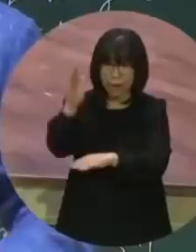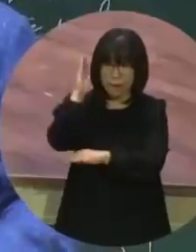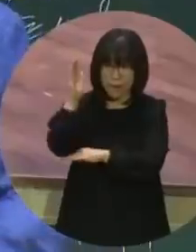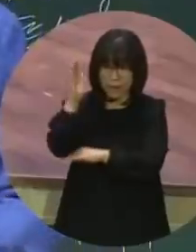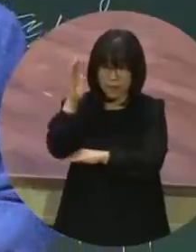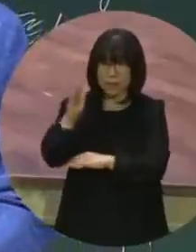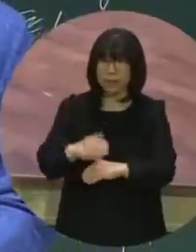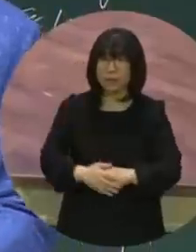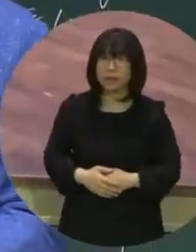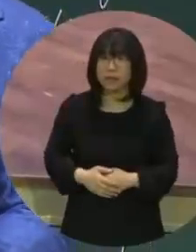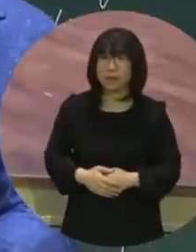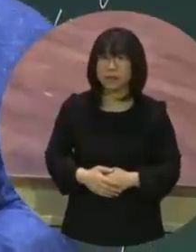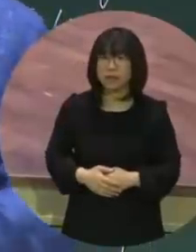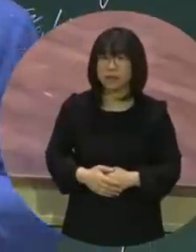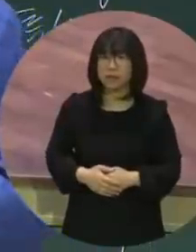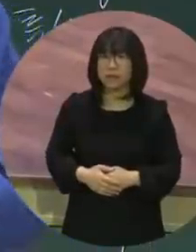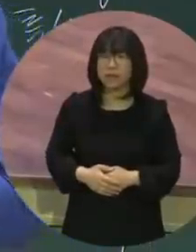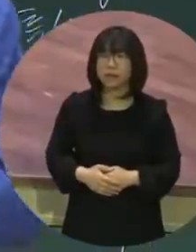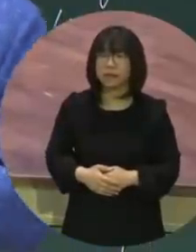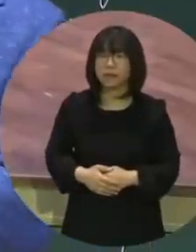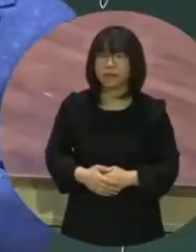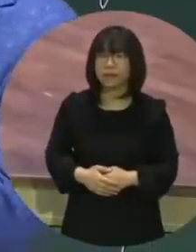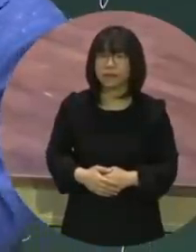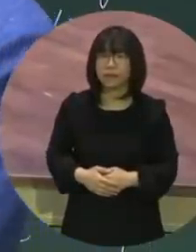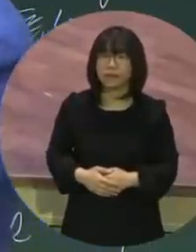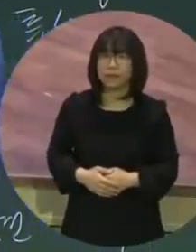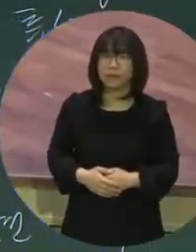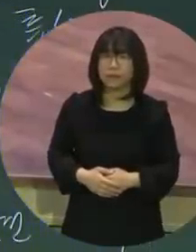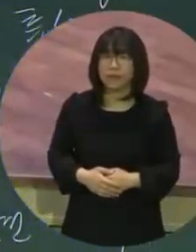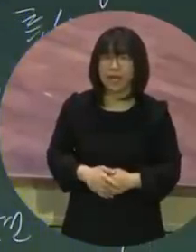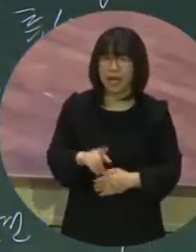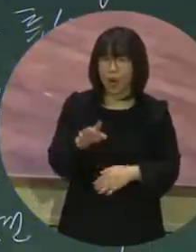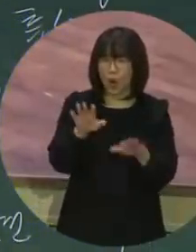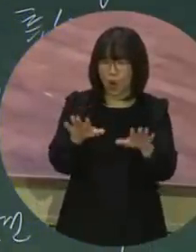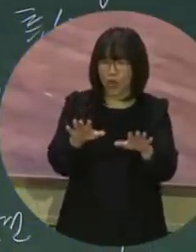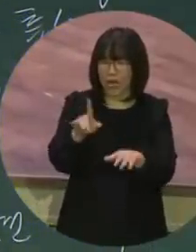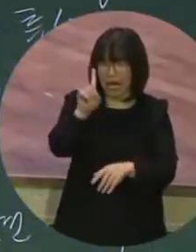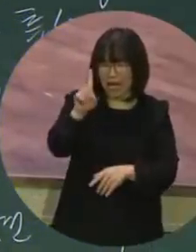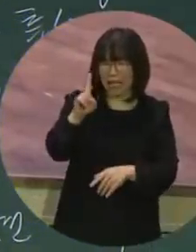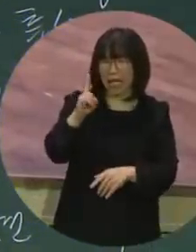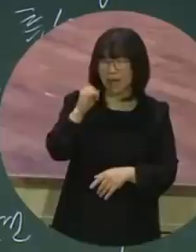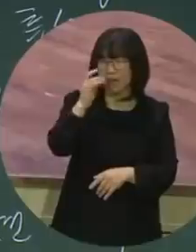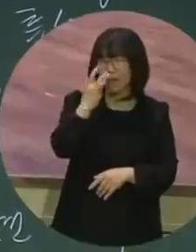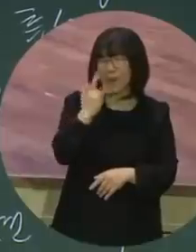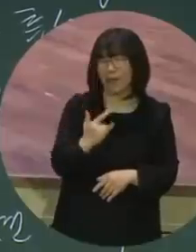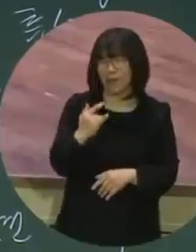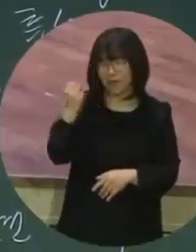복음을 제가 설교를 하면서 내가 뭐라고 말했습니까? 하나 빼먹었어, 오늘.